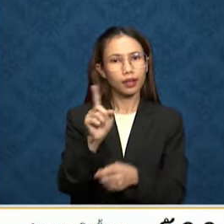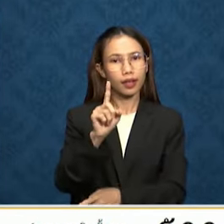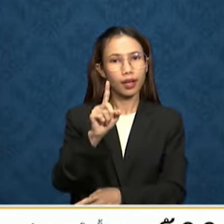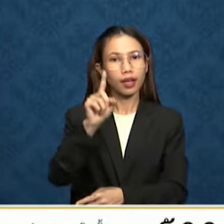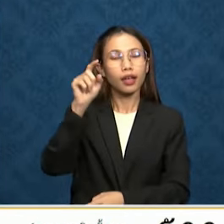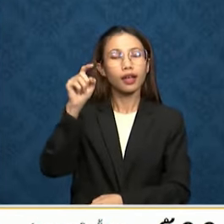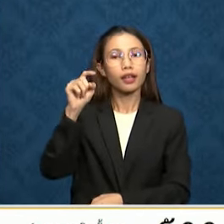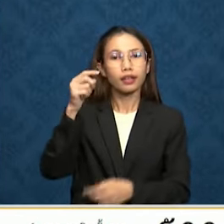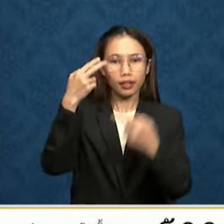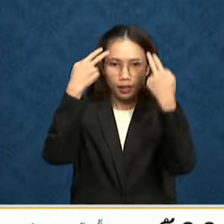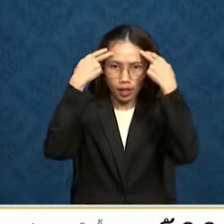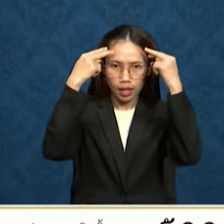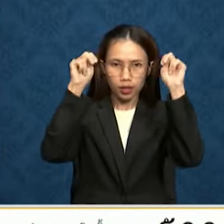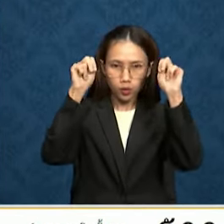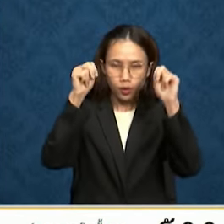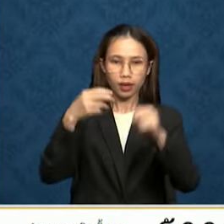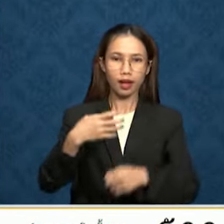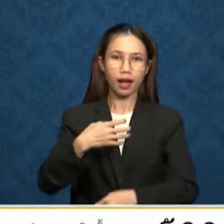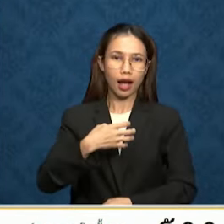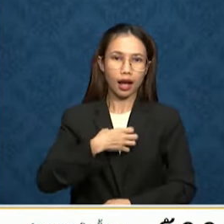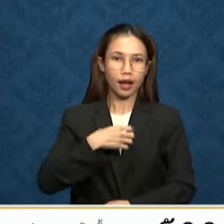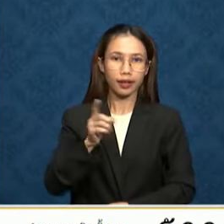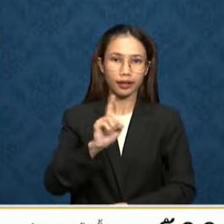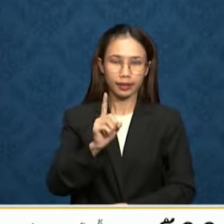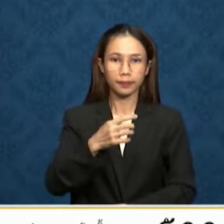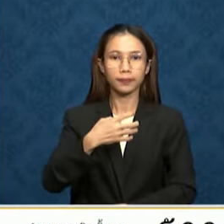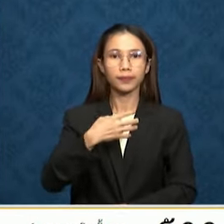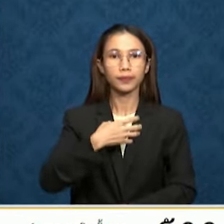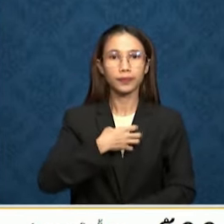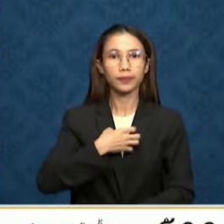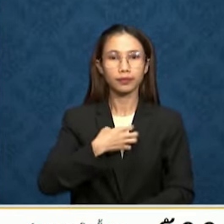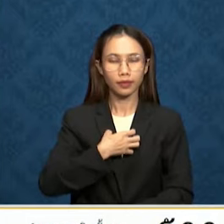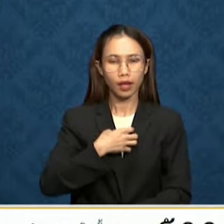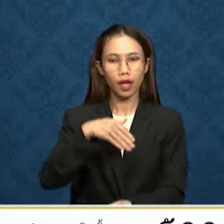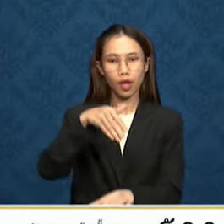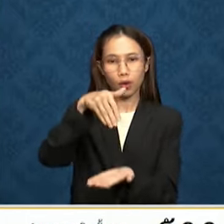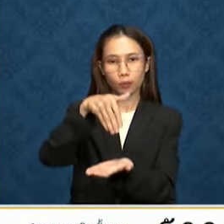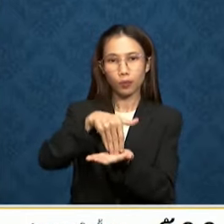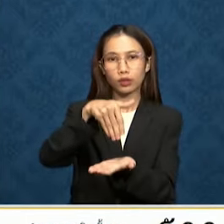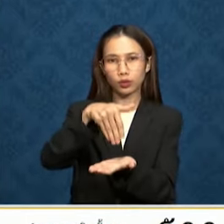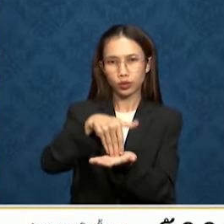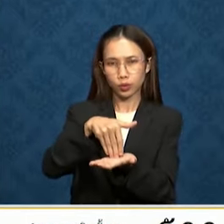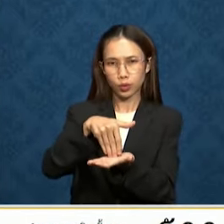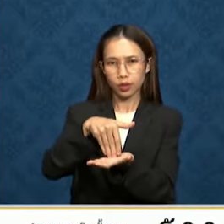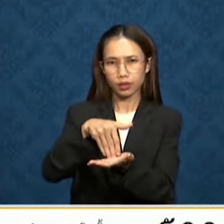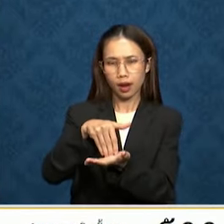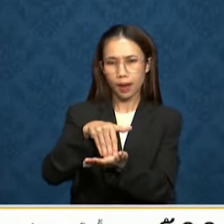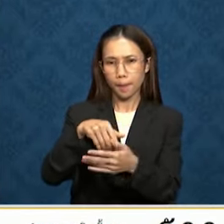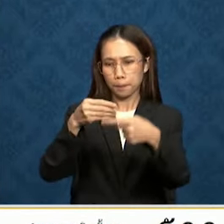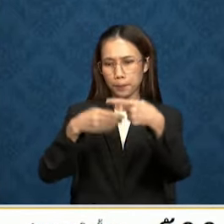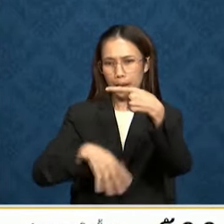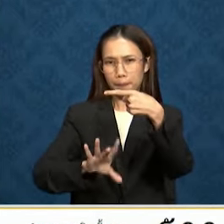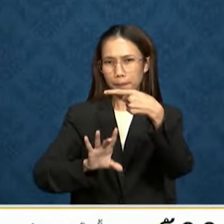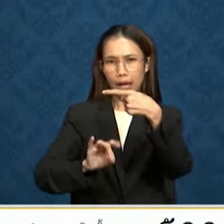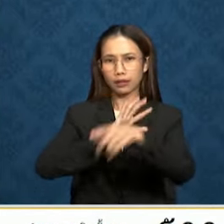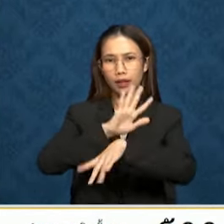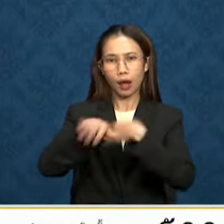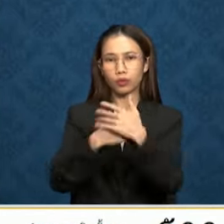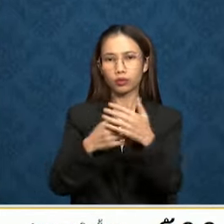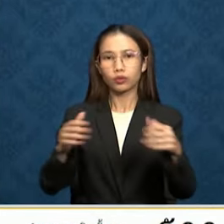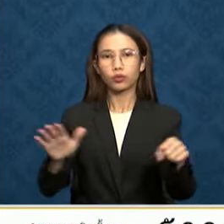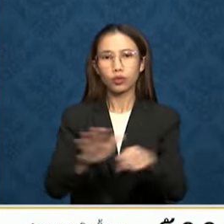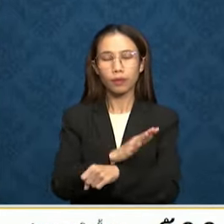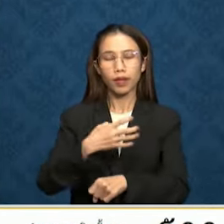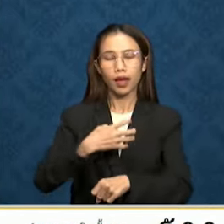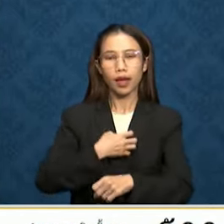รัฐบาลนี้ต้องการเนี่ยยิ่งใหญ่มากค่ะท่านอยากที่จะเป็นศูนย์กลางนะคะ 8ด้านใหญ่โตมโหฬารค่ะแล้วก็อยาก